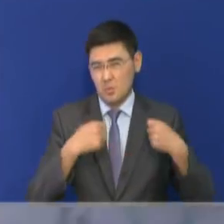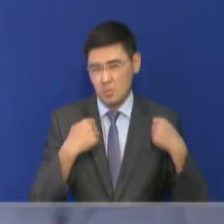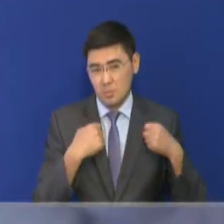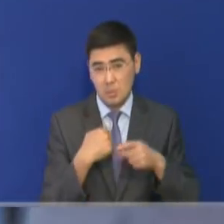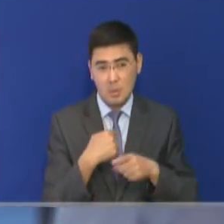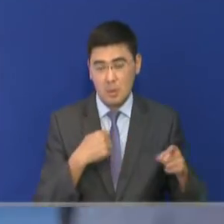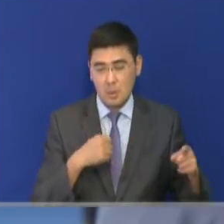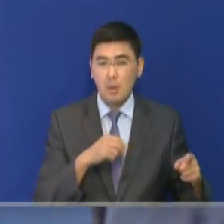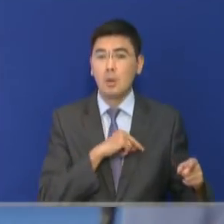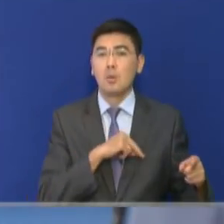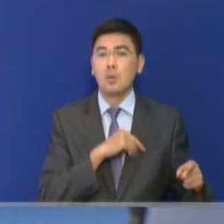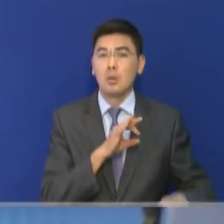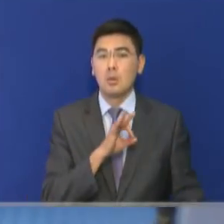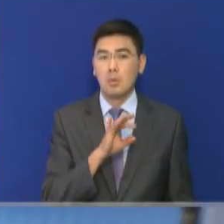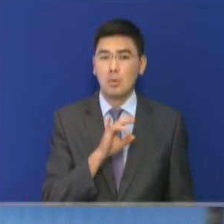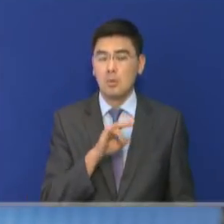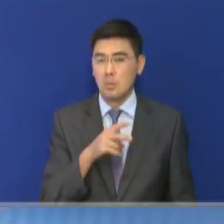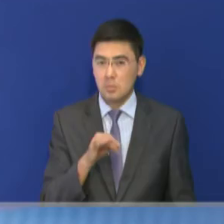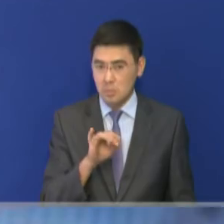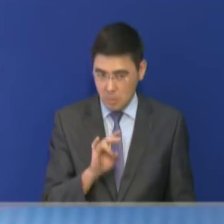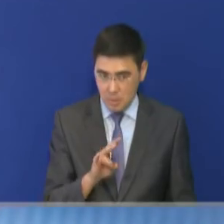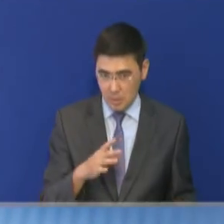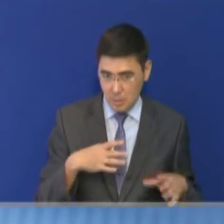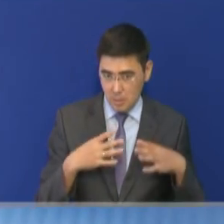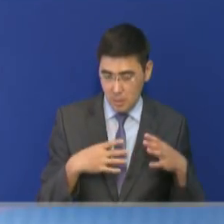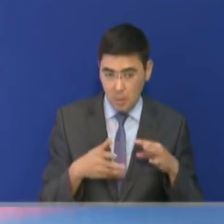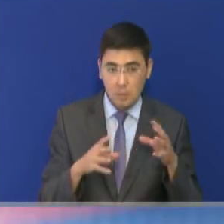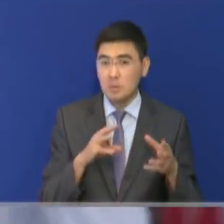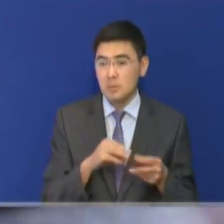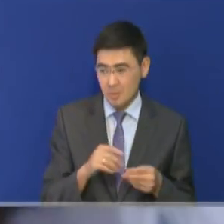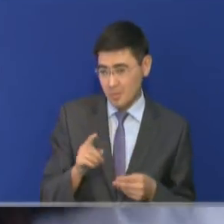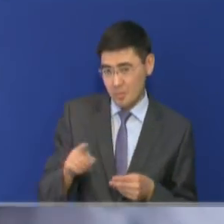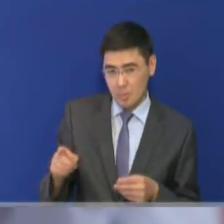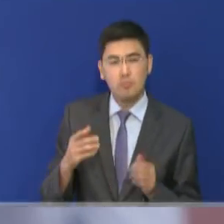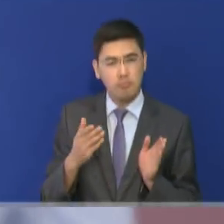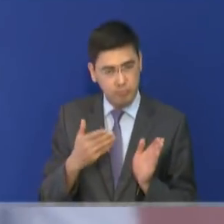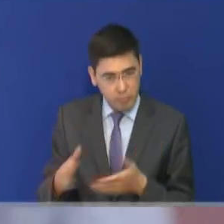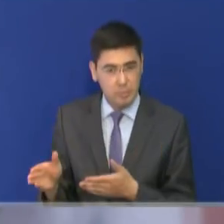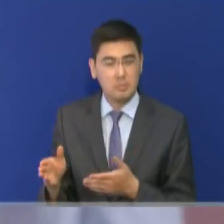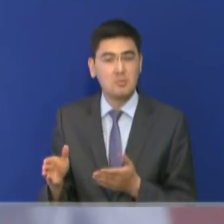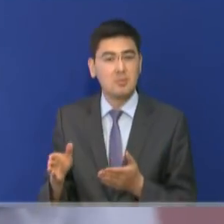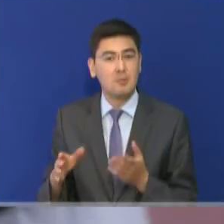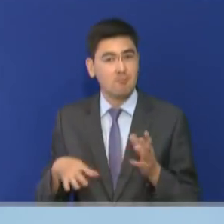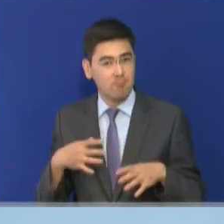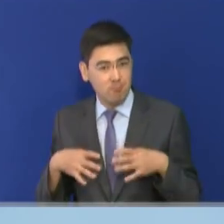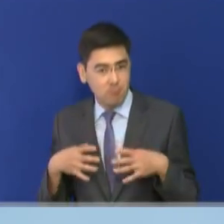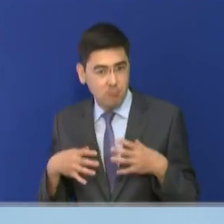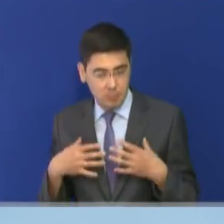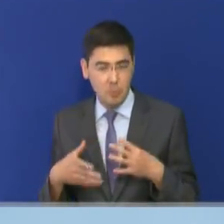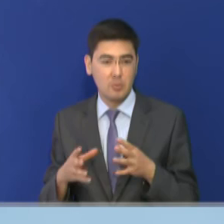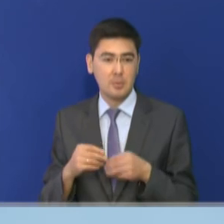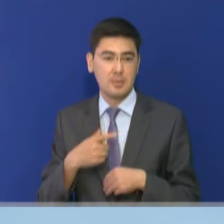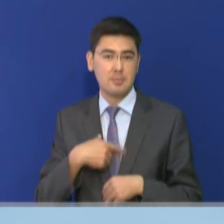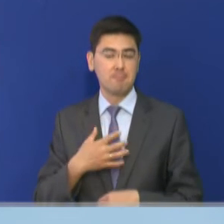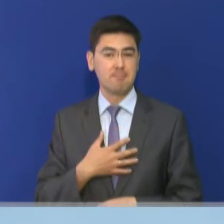проводят онлайн-тренировки в определенное время. Это дает возможность сохранить ежедневный режим и не позволяет расслабиться. Во время